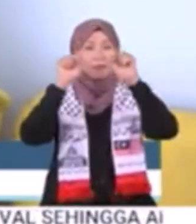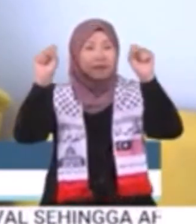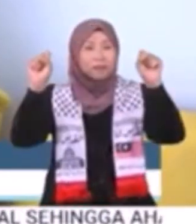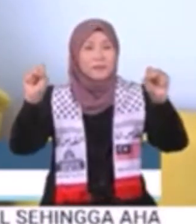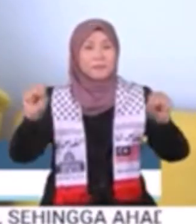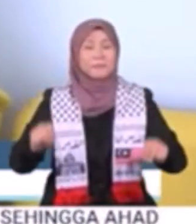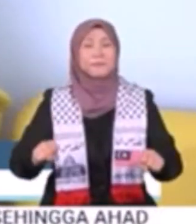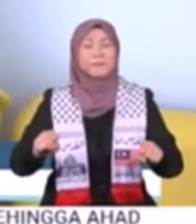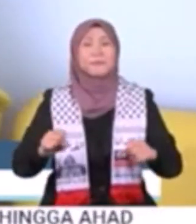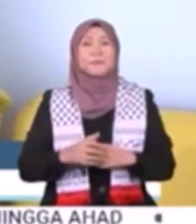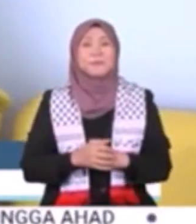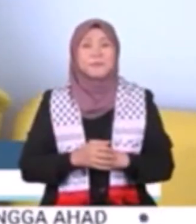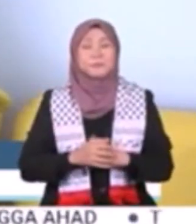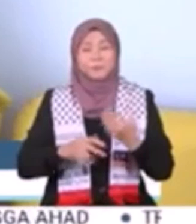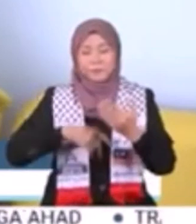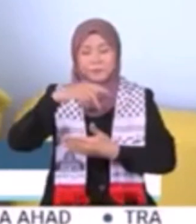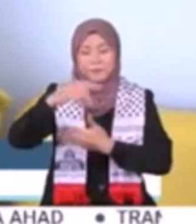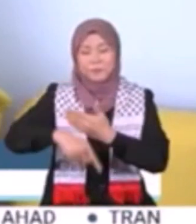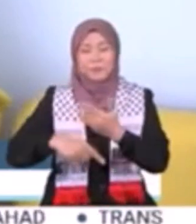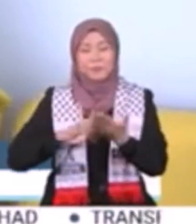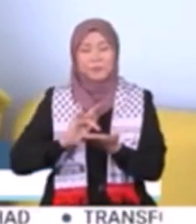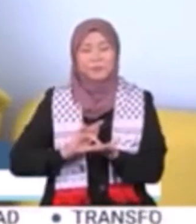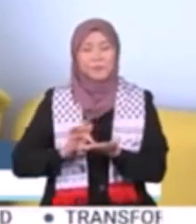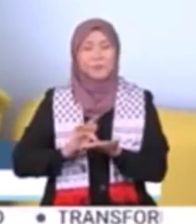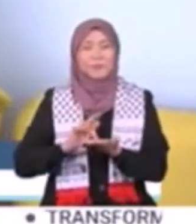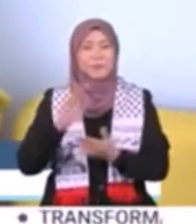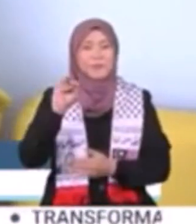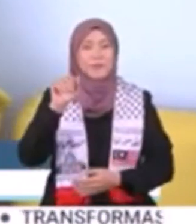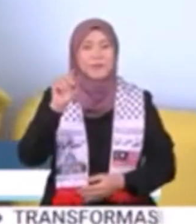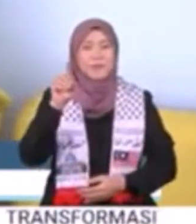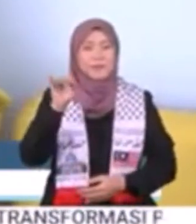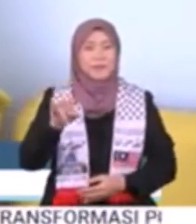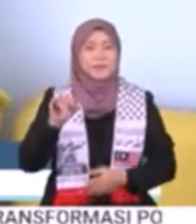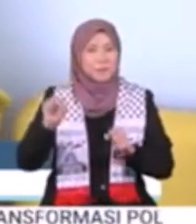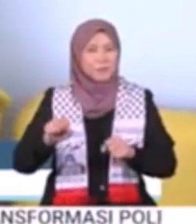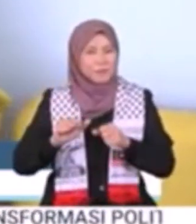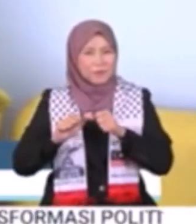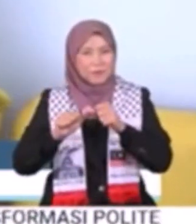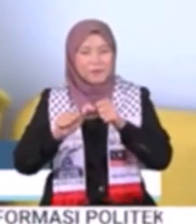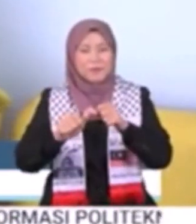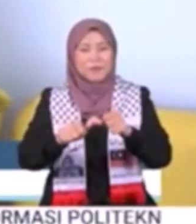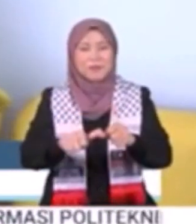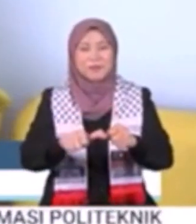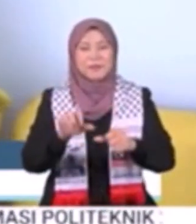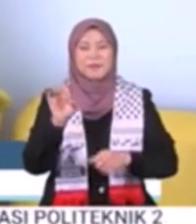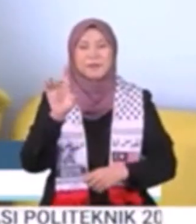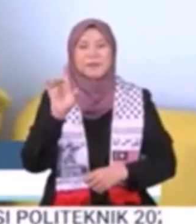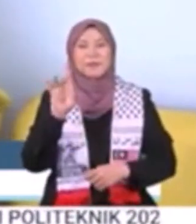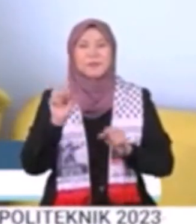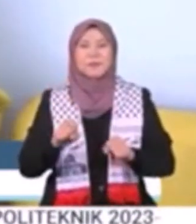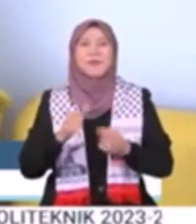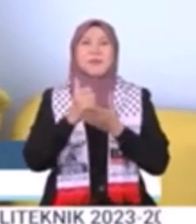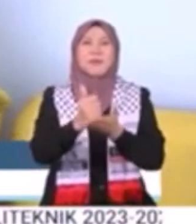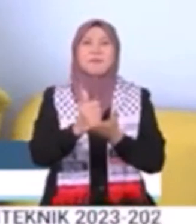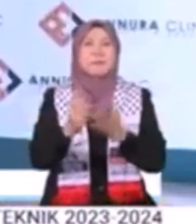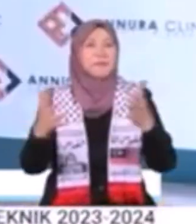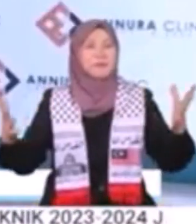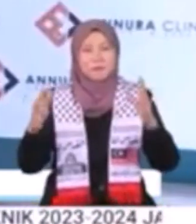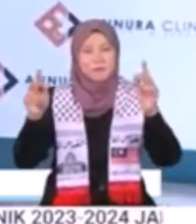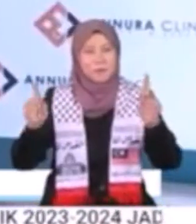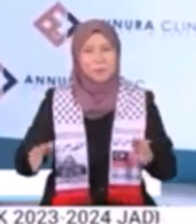sistem program perubatan madani ini dapat diteruskan dan insya-Allah ini akan dapat membantu lagi ramai